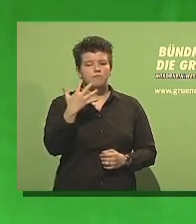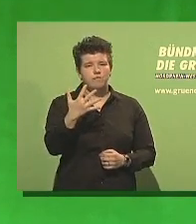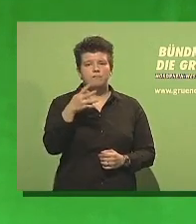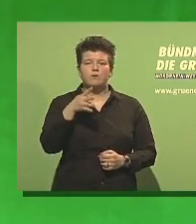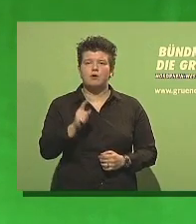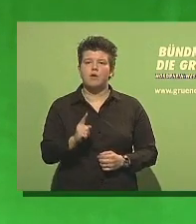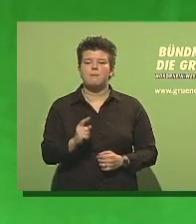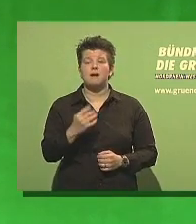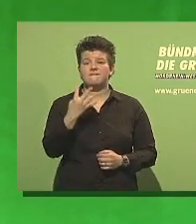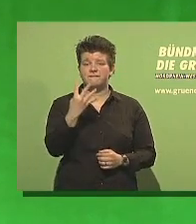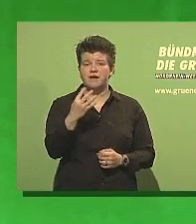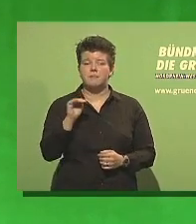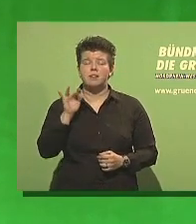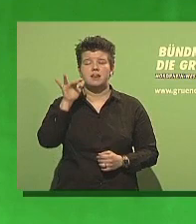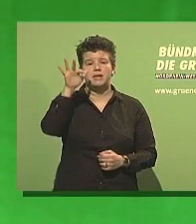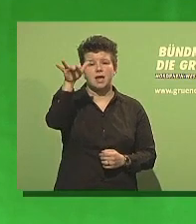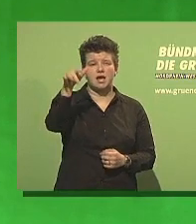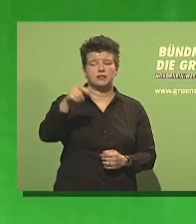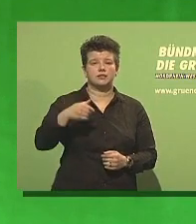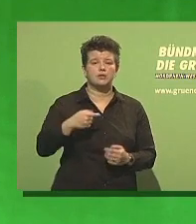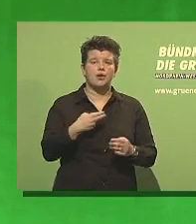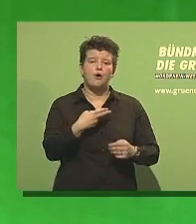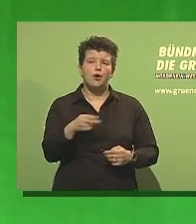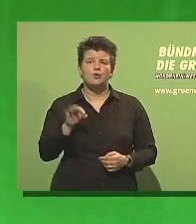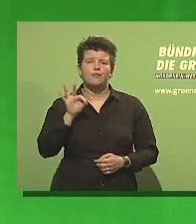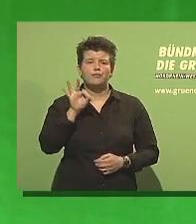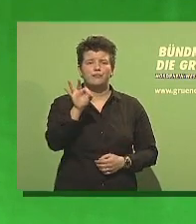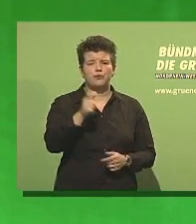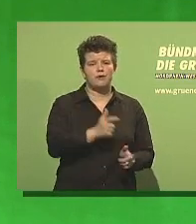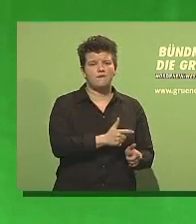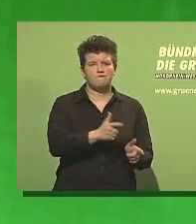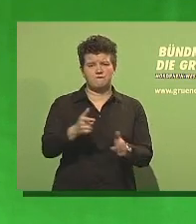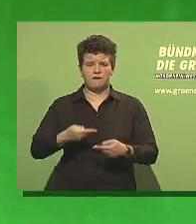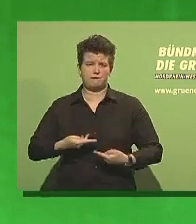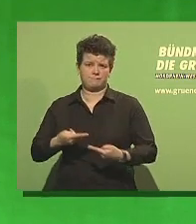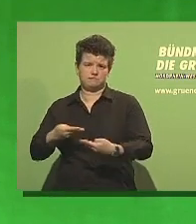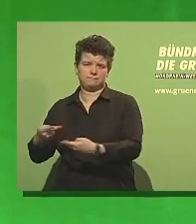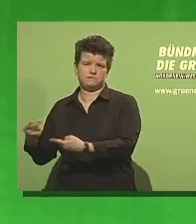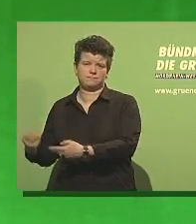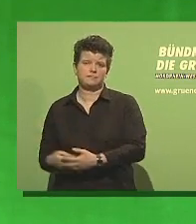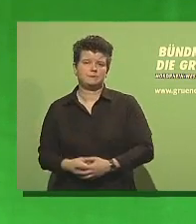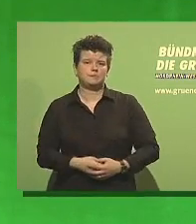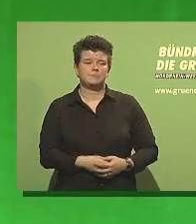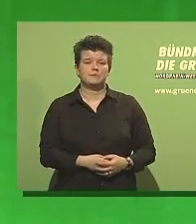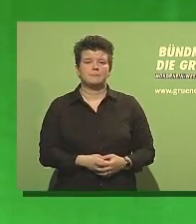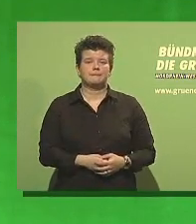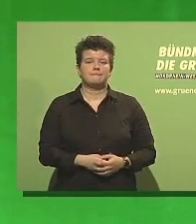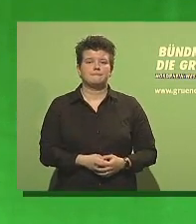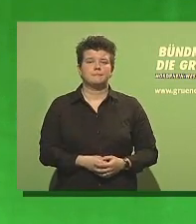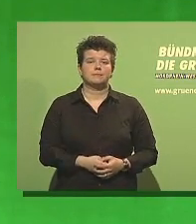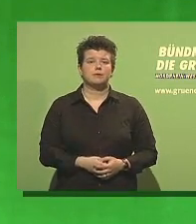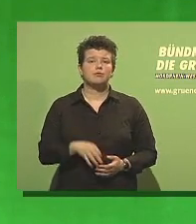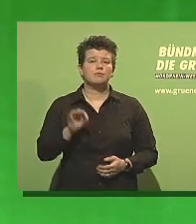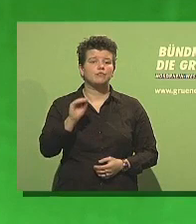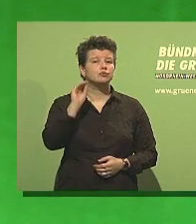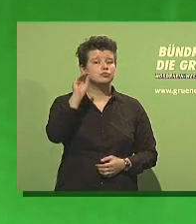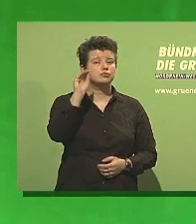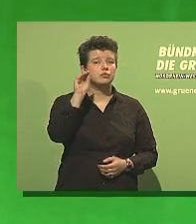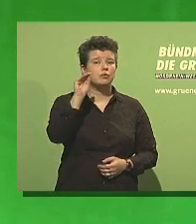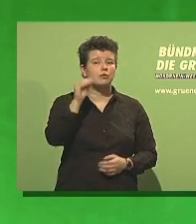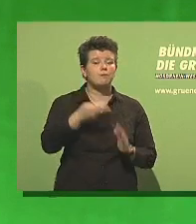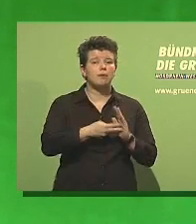genehmigt. 5,4 Milliarden, das ist Rekord. Und geplant sind auch noch diverse Panzerlieferungen